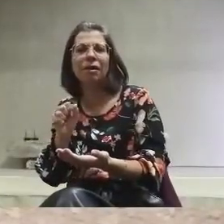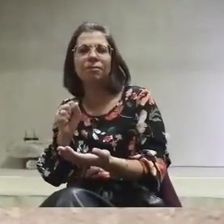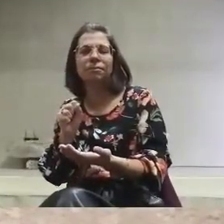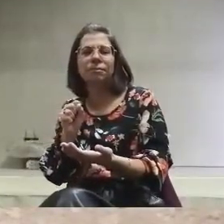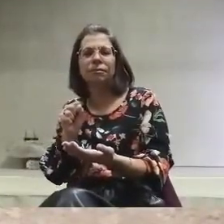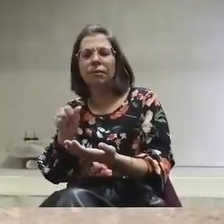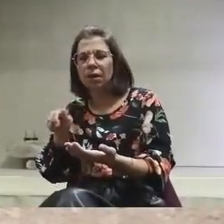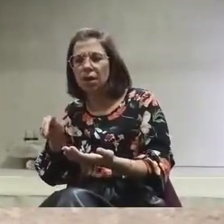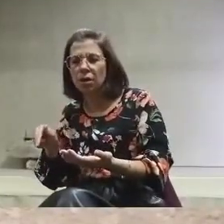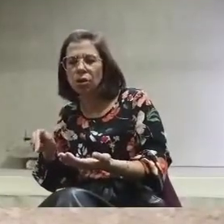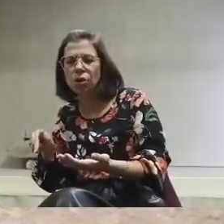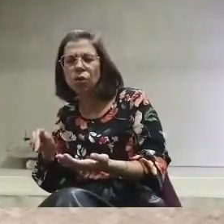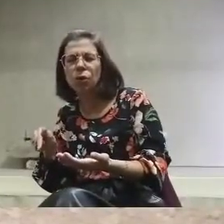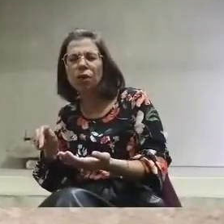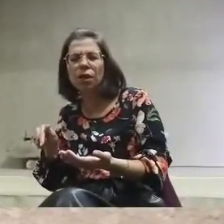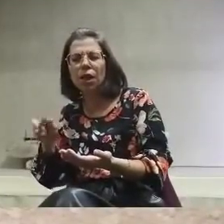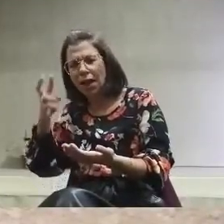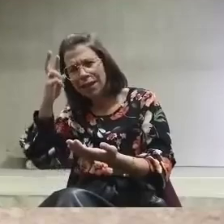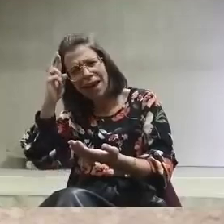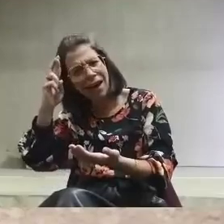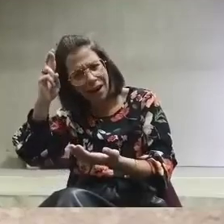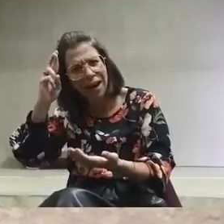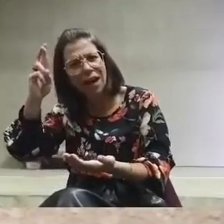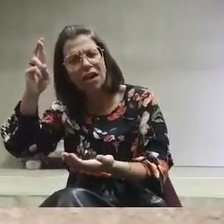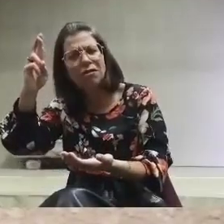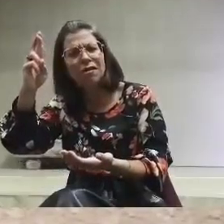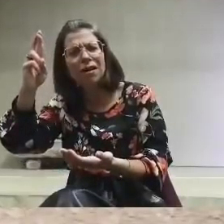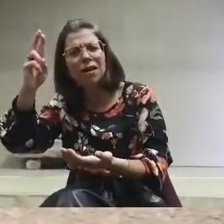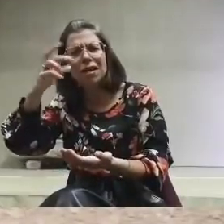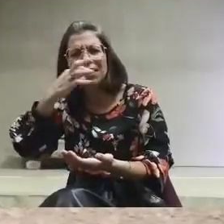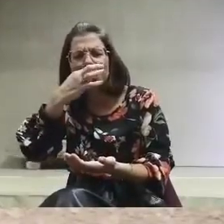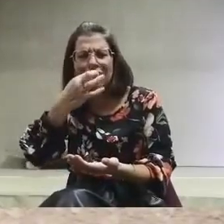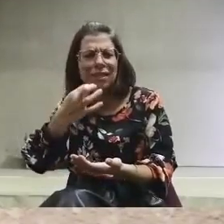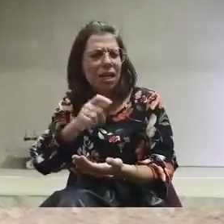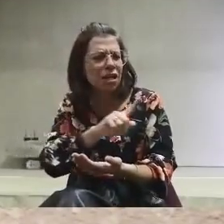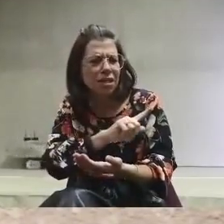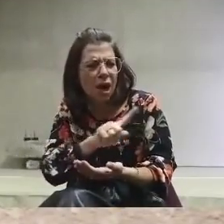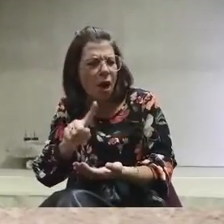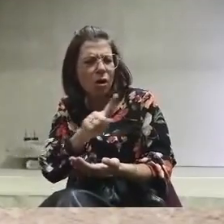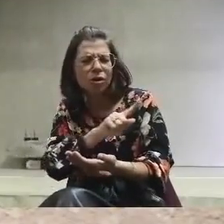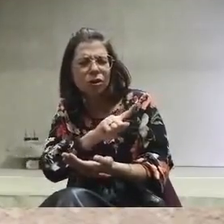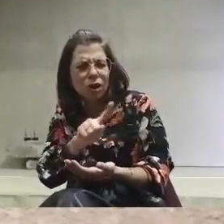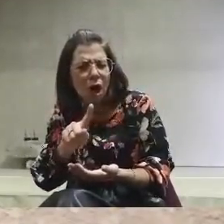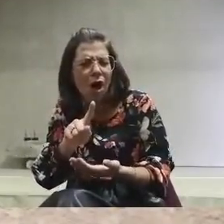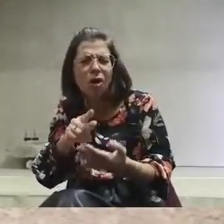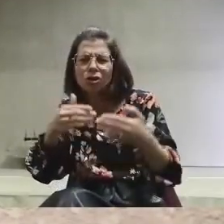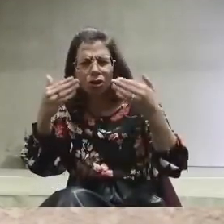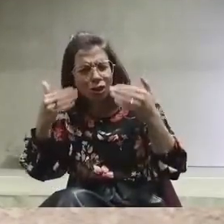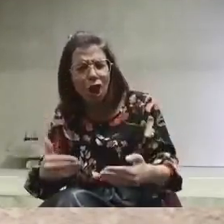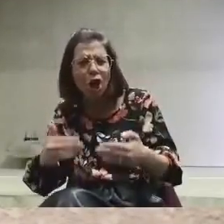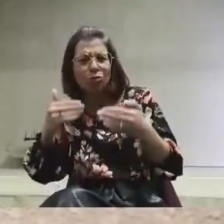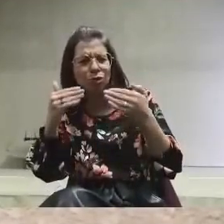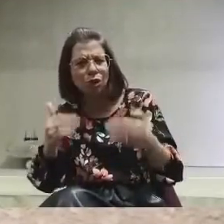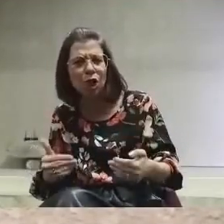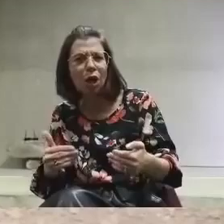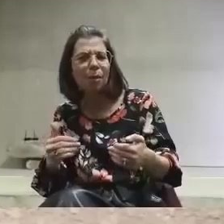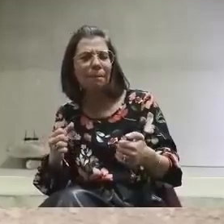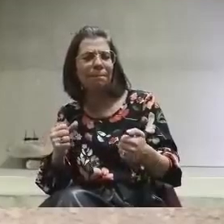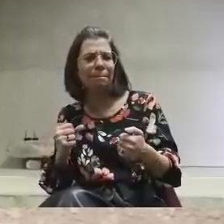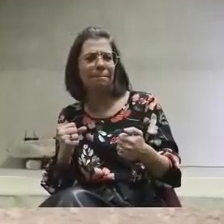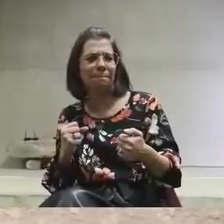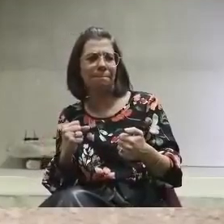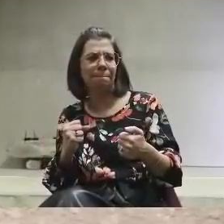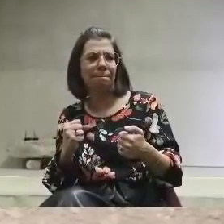voulu, dans son rêve, le stopper. Et il a dit non. Et lorsque le soldat romain